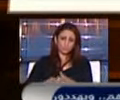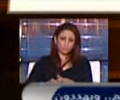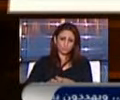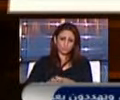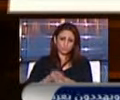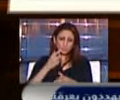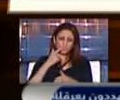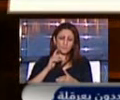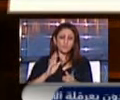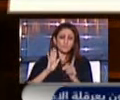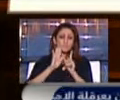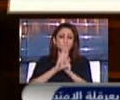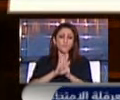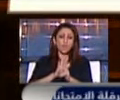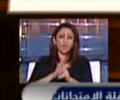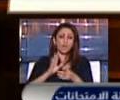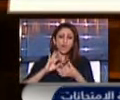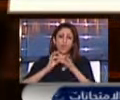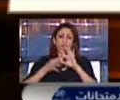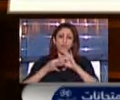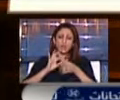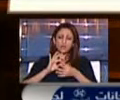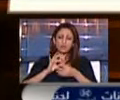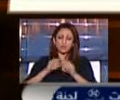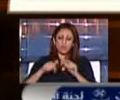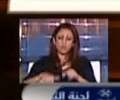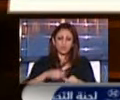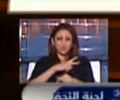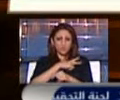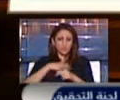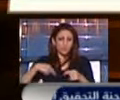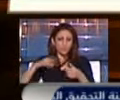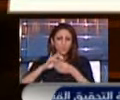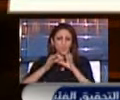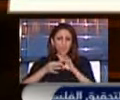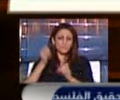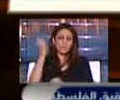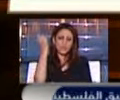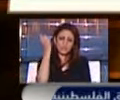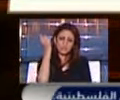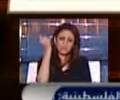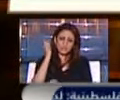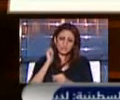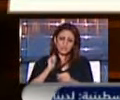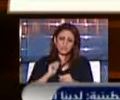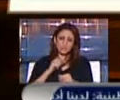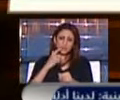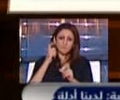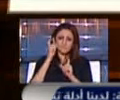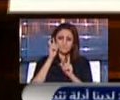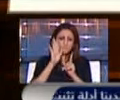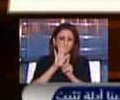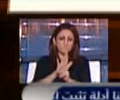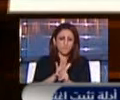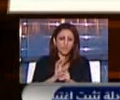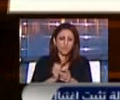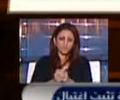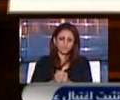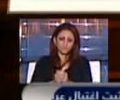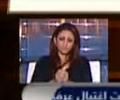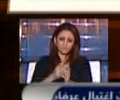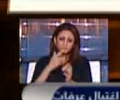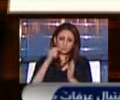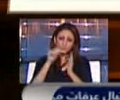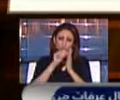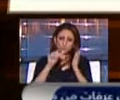مؤسسه تشريعيه، ويريد ان يحمي الجمعيه التاسيسيه، ويريد ان يحمي حق مصر في الحصول على